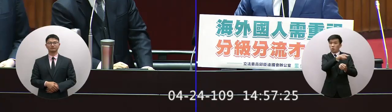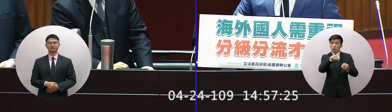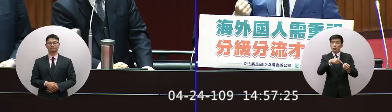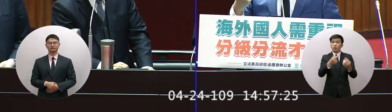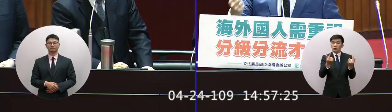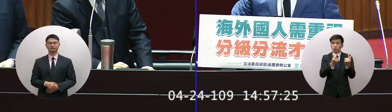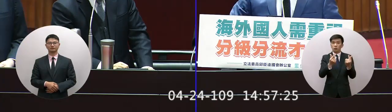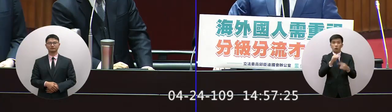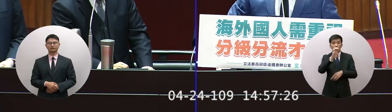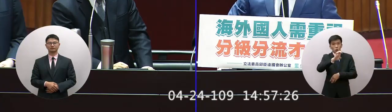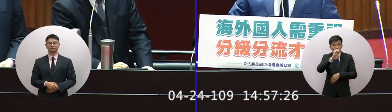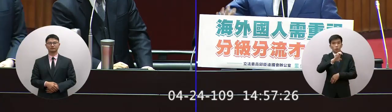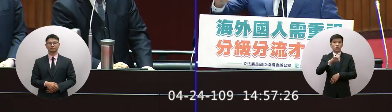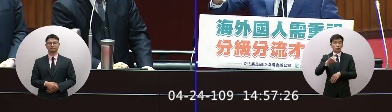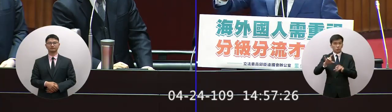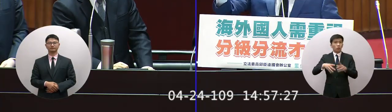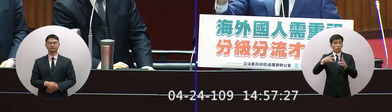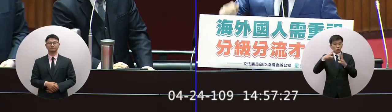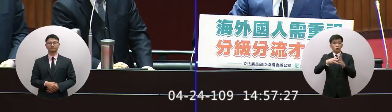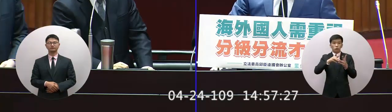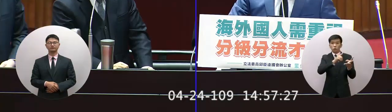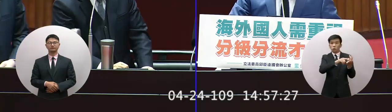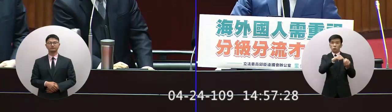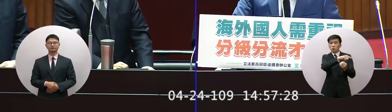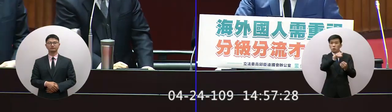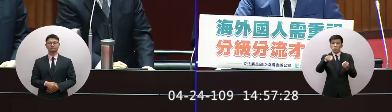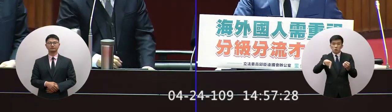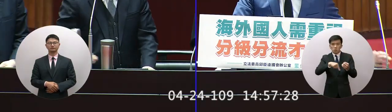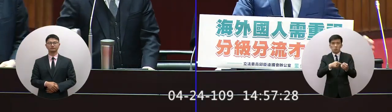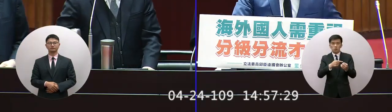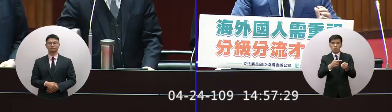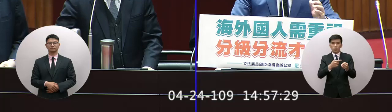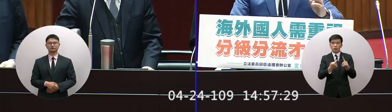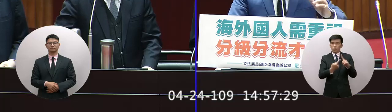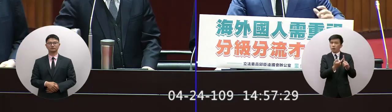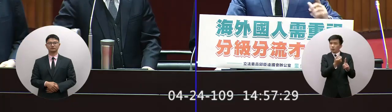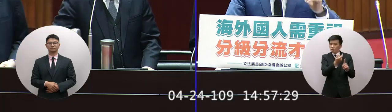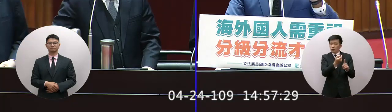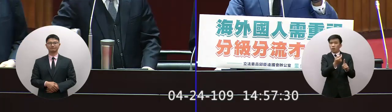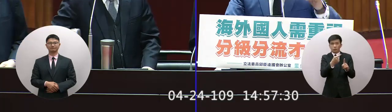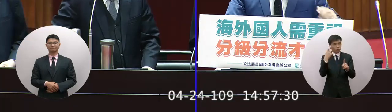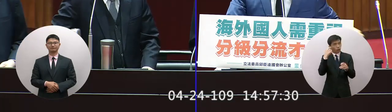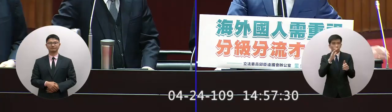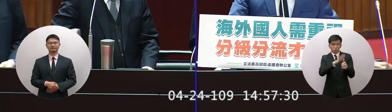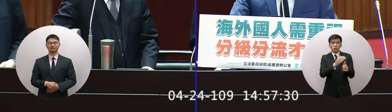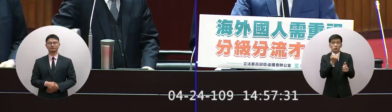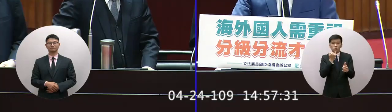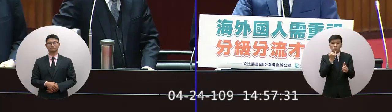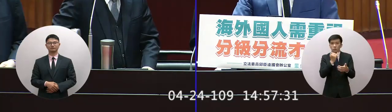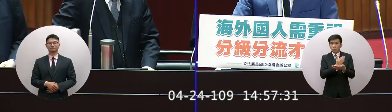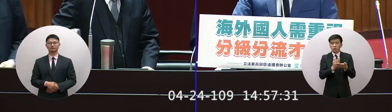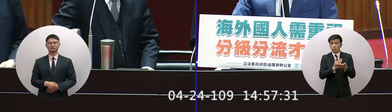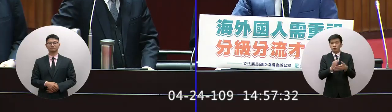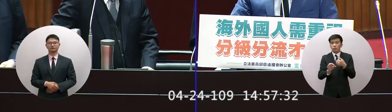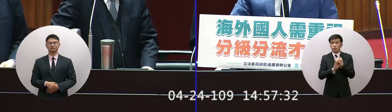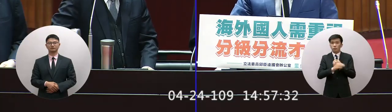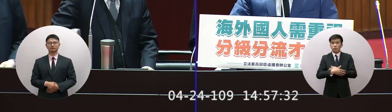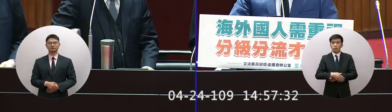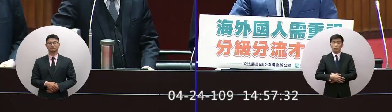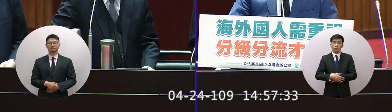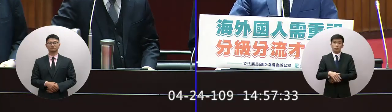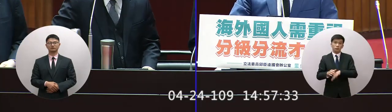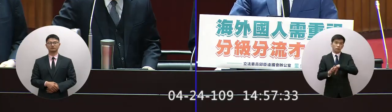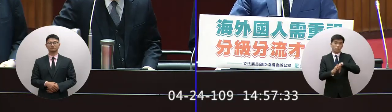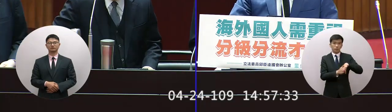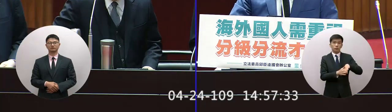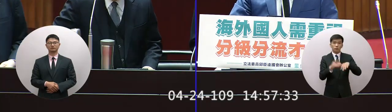是讲澳洲遮，恁这个部分，它毕竟占的不是大多数，你们可以去评估。 好，再来再讲口罩讲完了，讲纾困